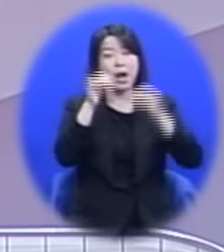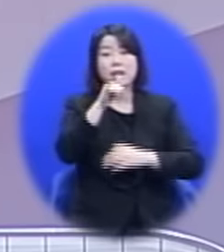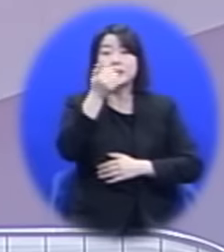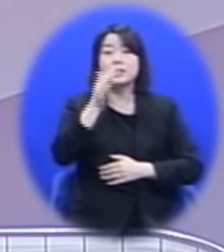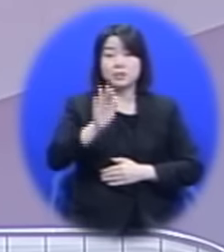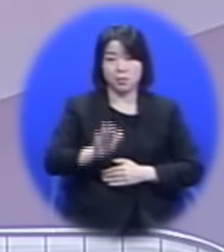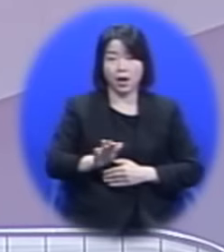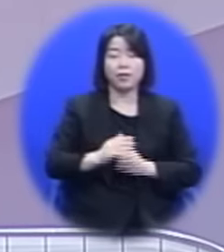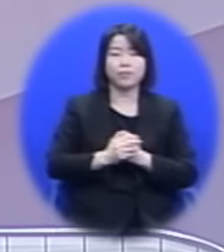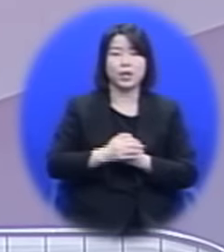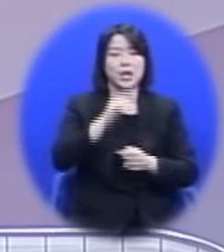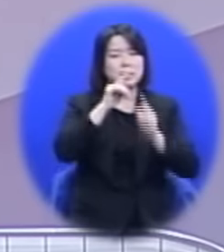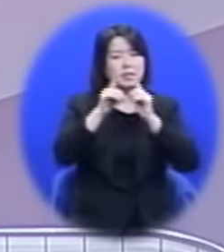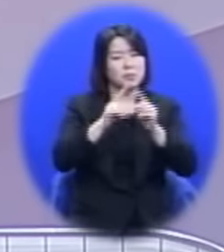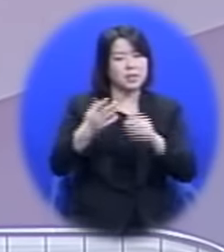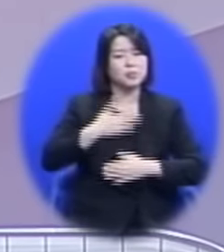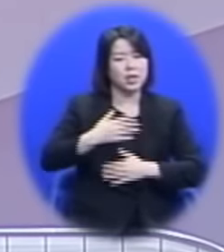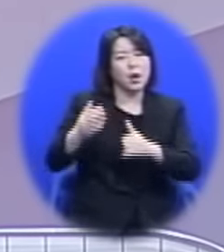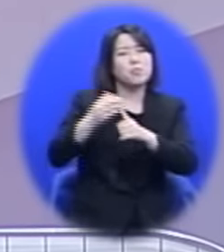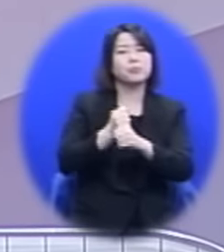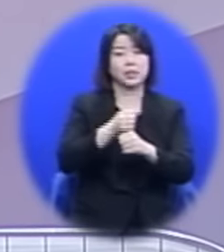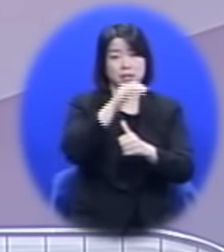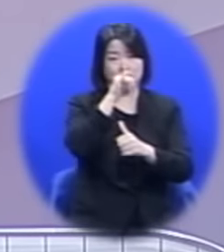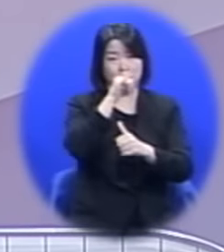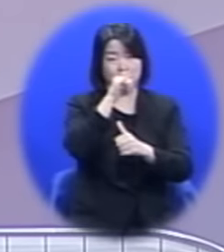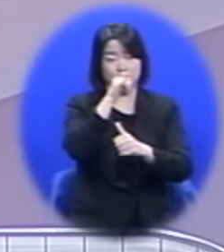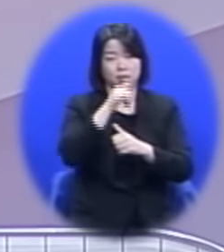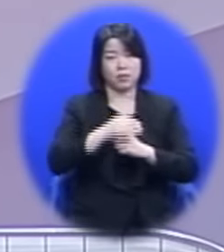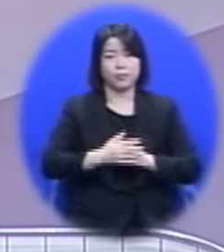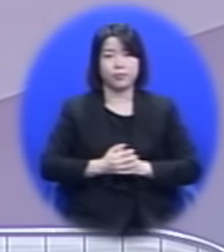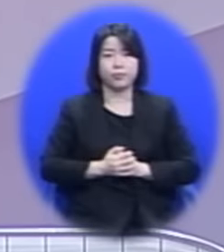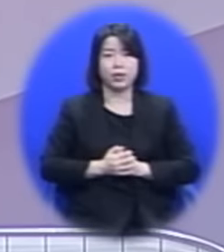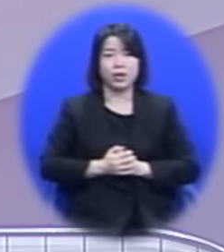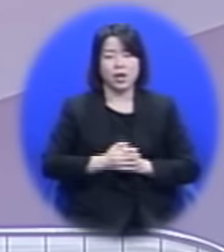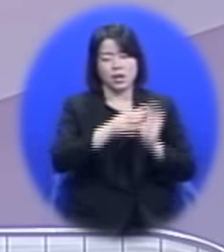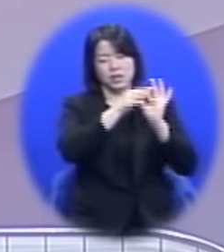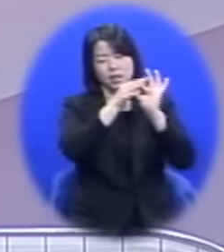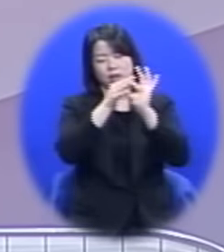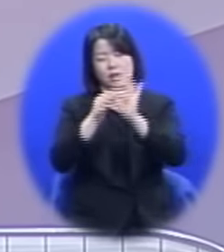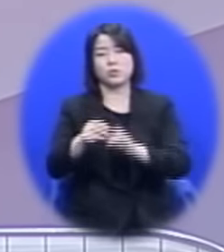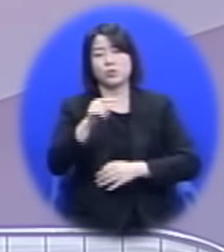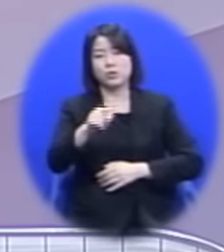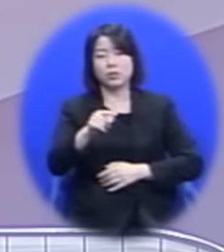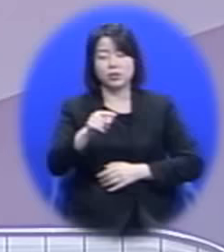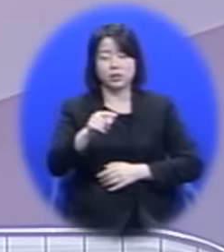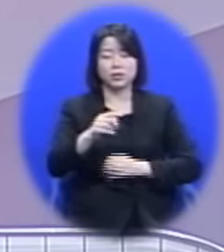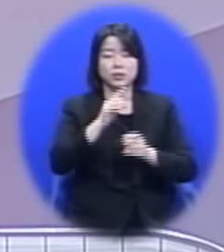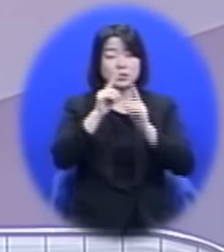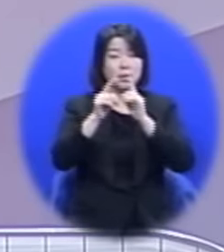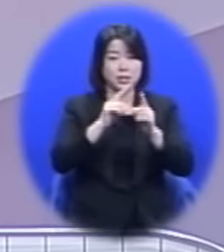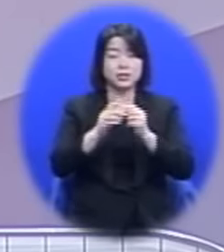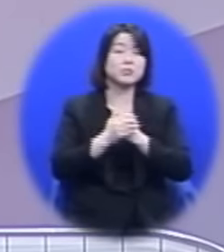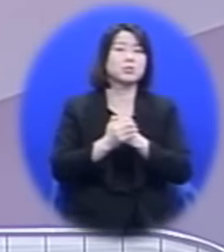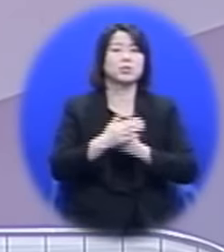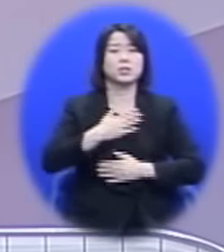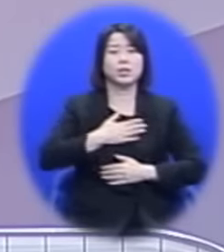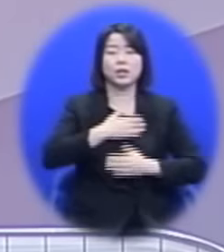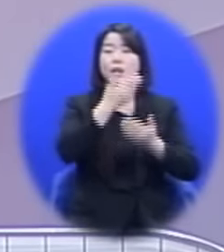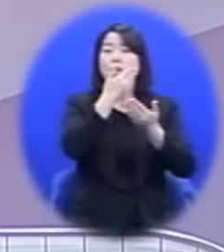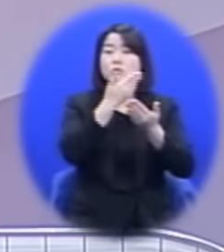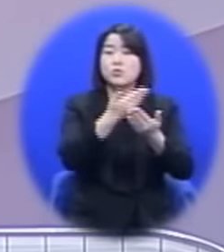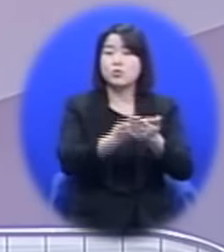혼란스러웠지만 그 말씀을 제가 붙잡았습니다. 끊임없이 그것은 저에게 있어서